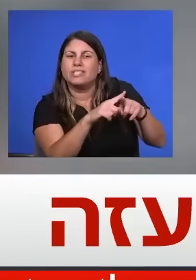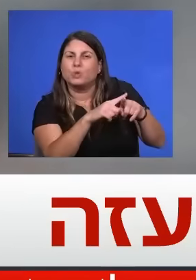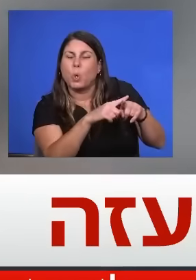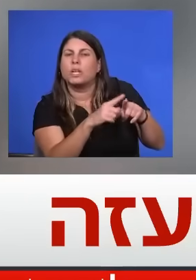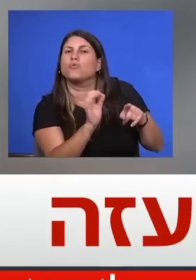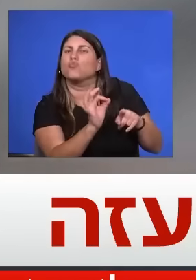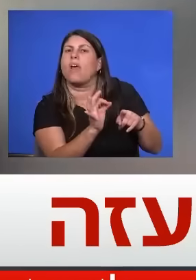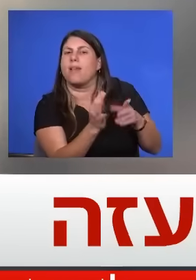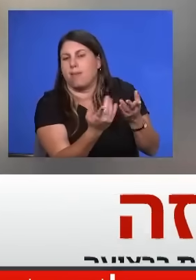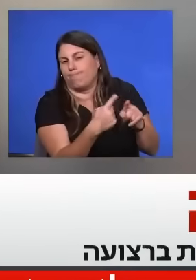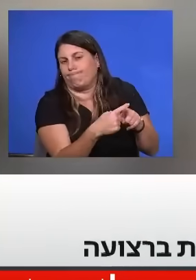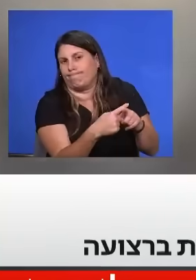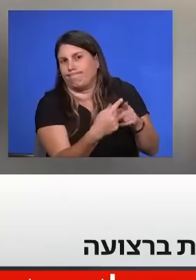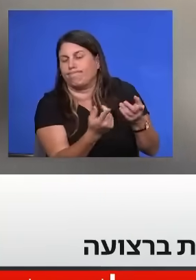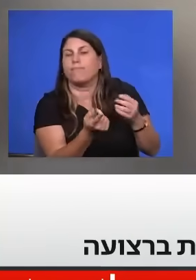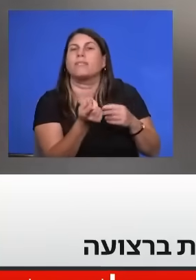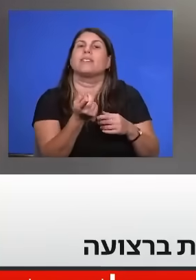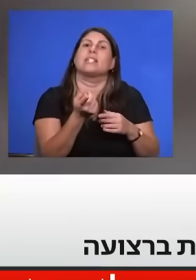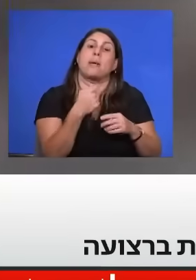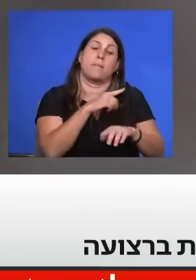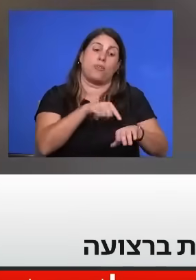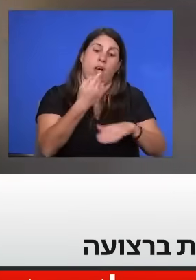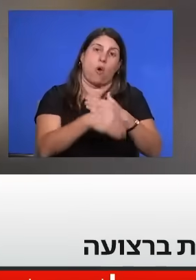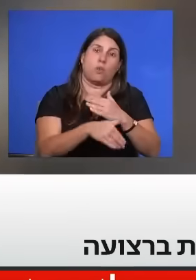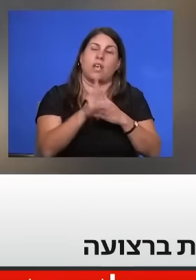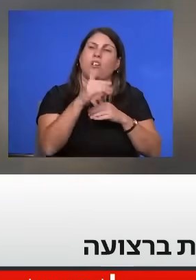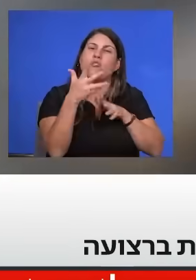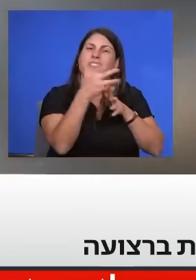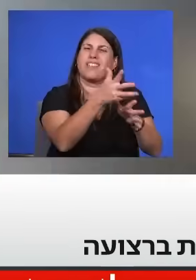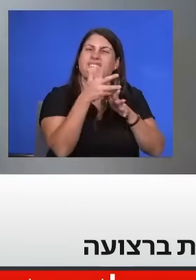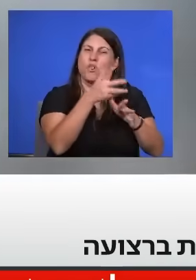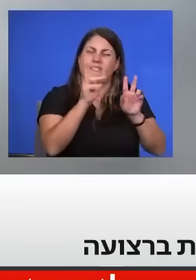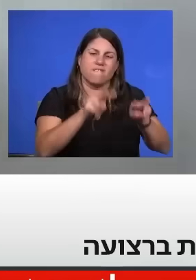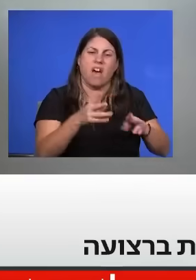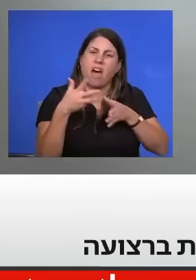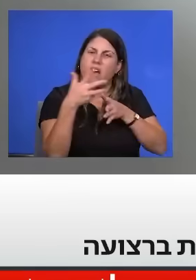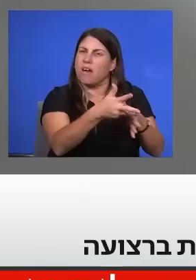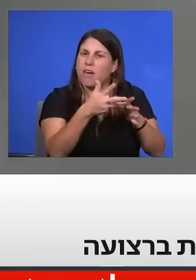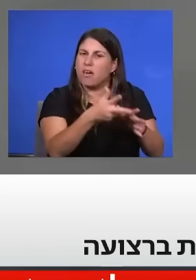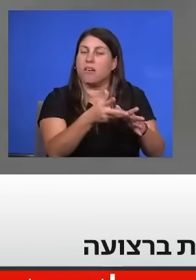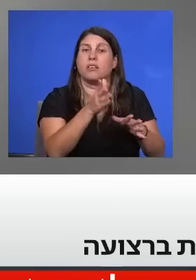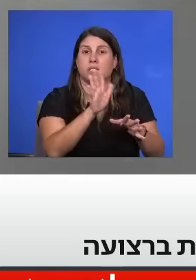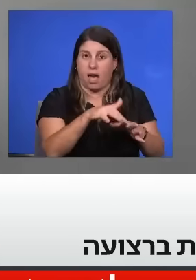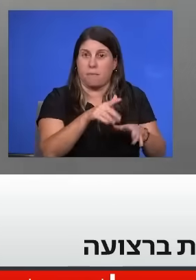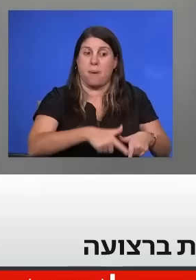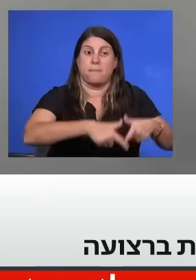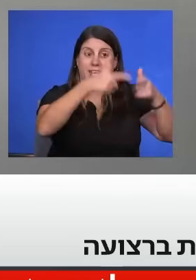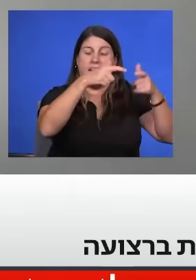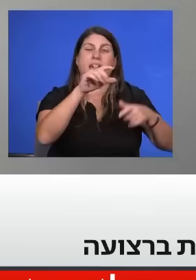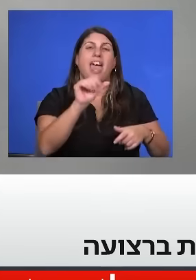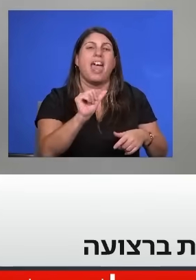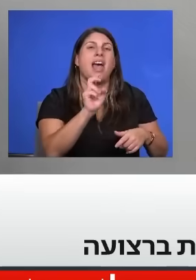בשעה האחרונה אנחנו מדברים על סדרה של תקיפות אגרסיביות, גם במגדלי לאודה, ואני יודע שזה